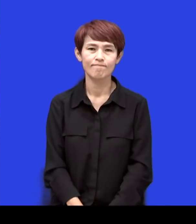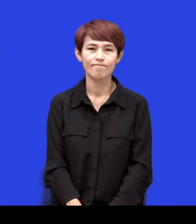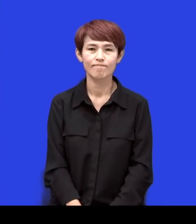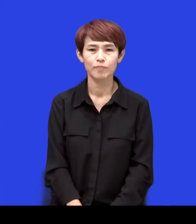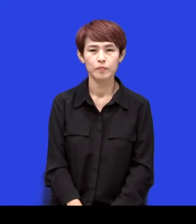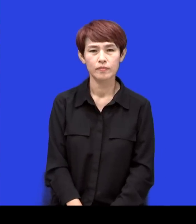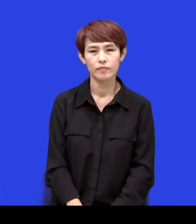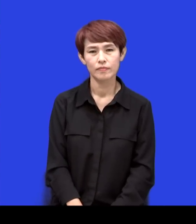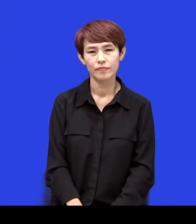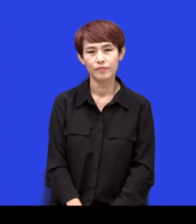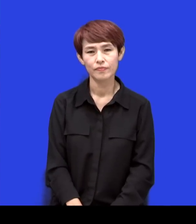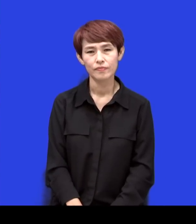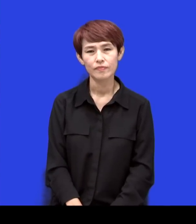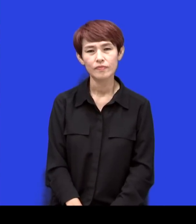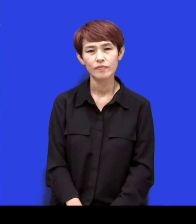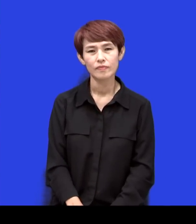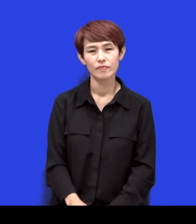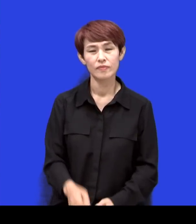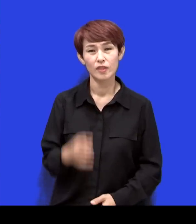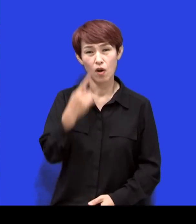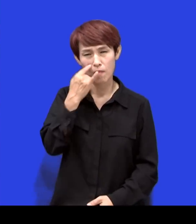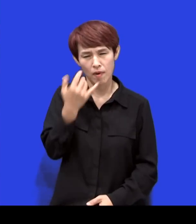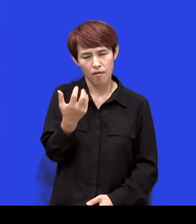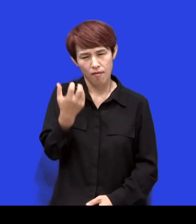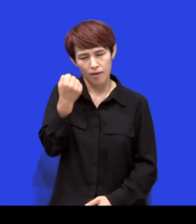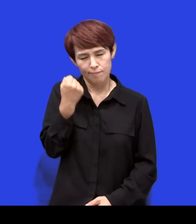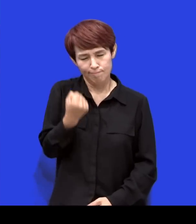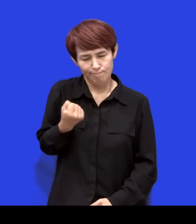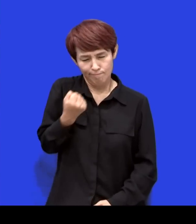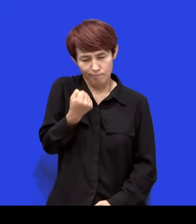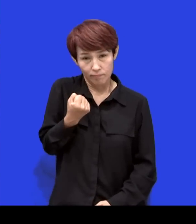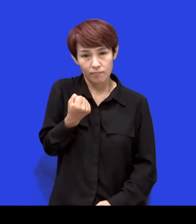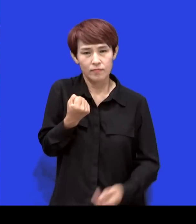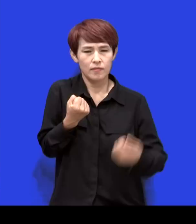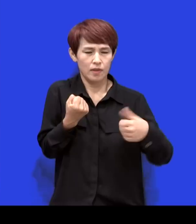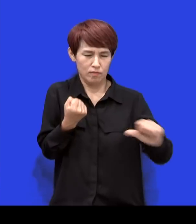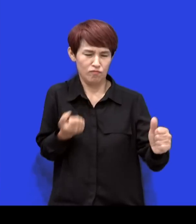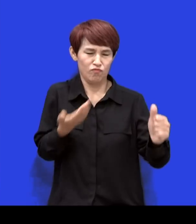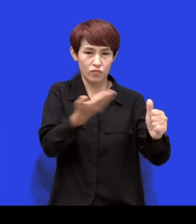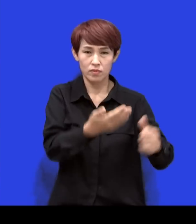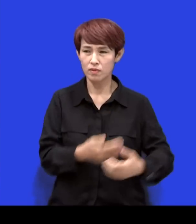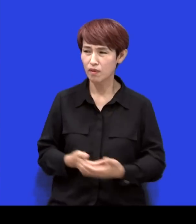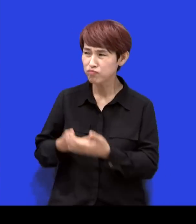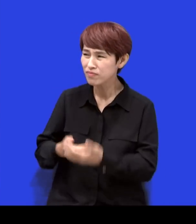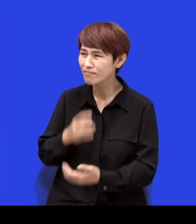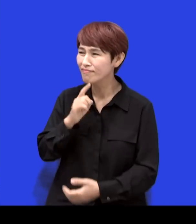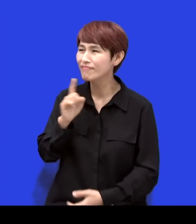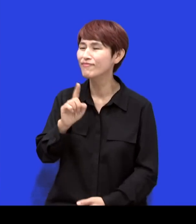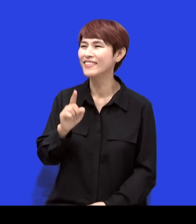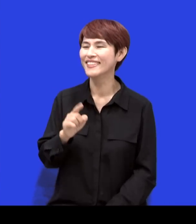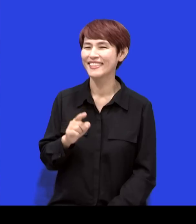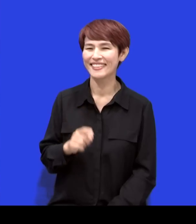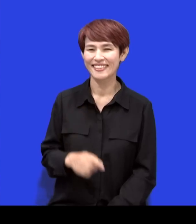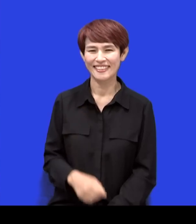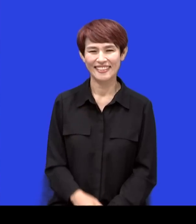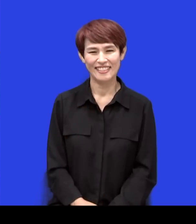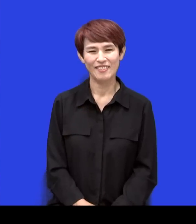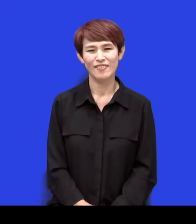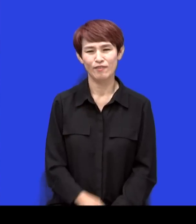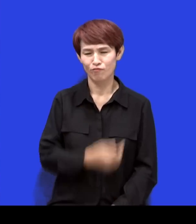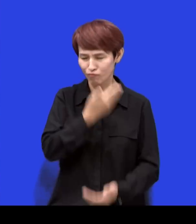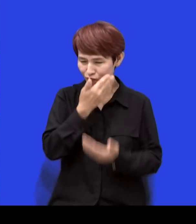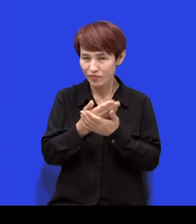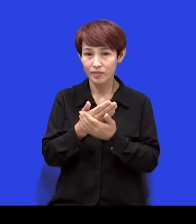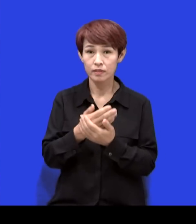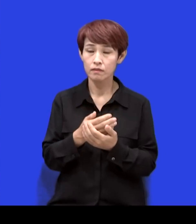것 같아요. 완전히 저 맞습니다. 자기의 정말 아, 분신 그렇죠, 같은 그렇죠. 책을 그러네, 무겁다고 십자가네요. 한 게 아니네 예, 진짜. 십자가네요. 아, 네. 불효죠, 불효. 저기 근데 중요한